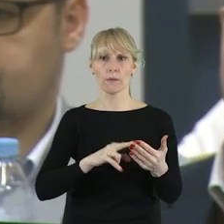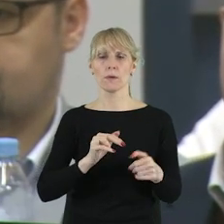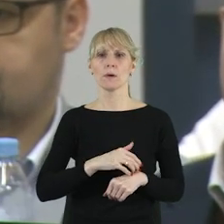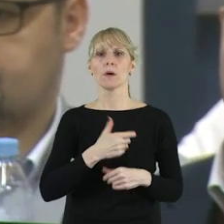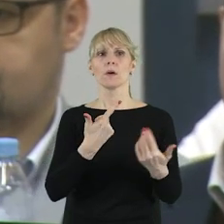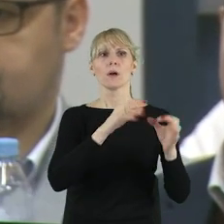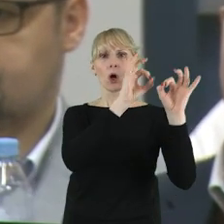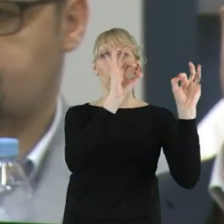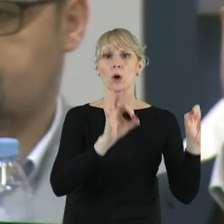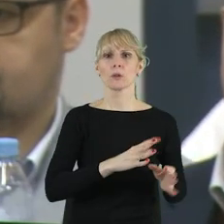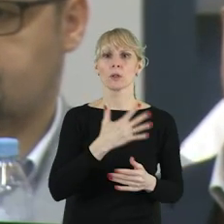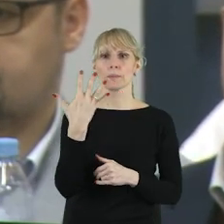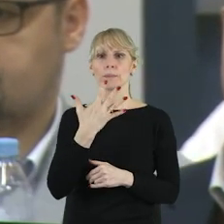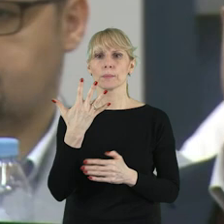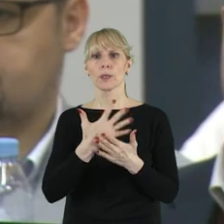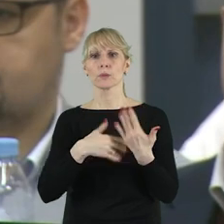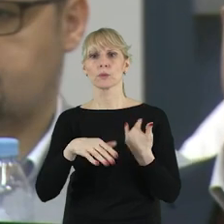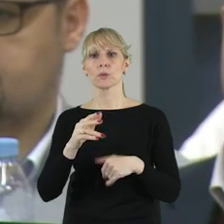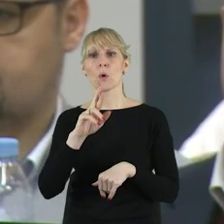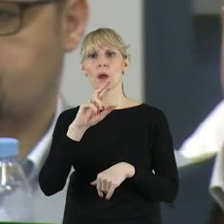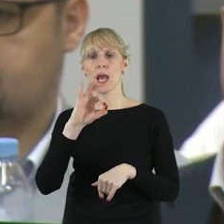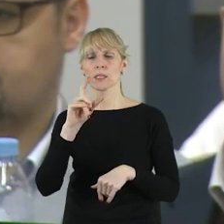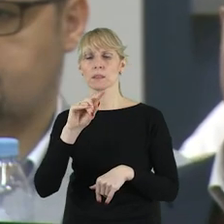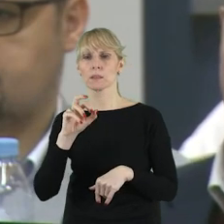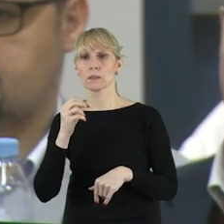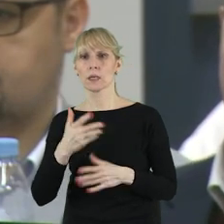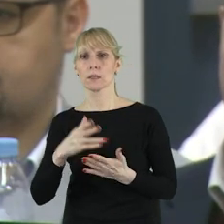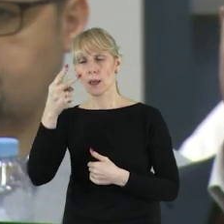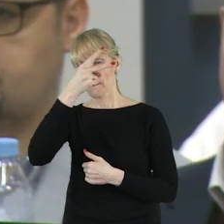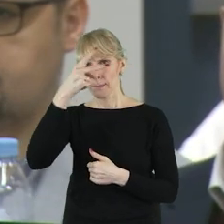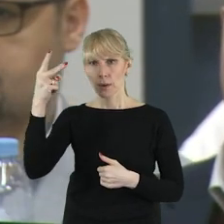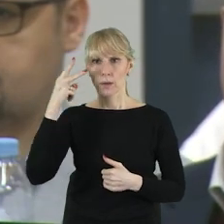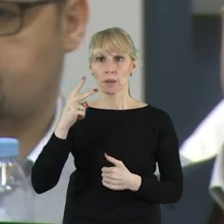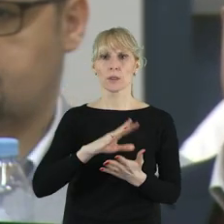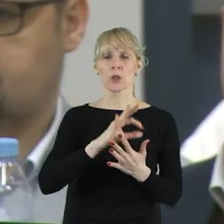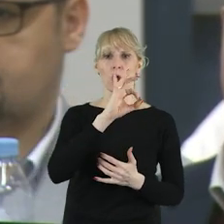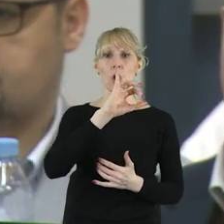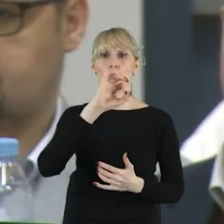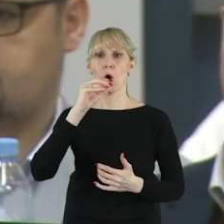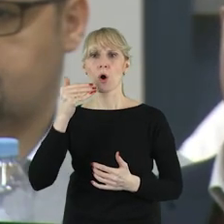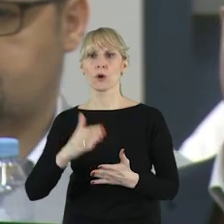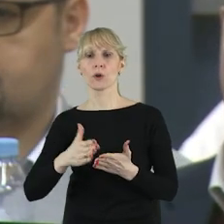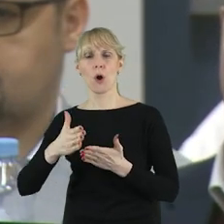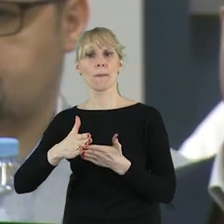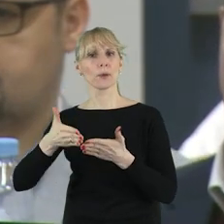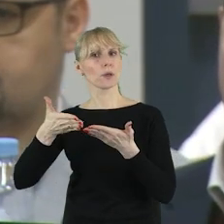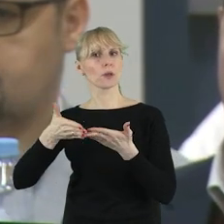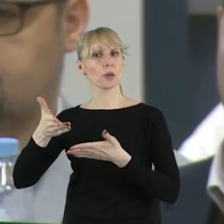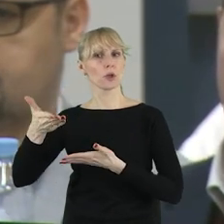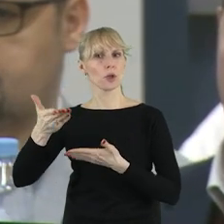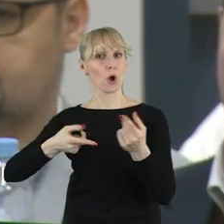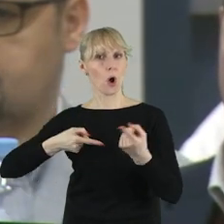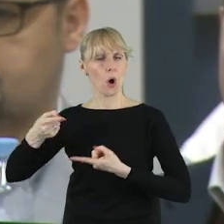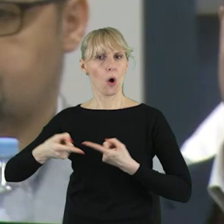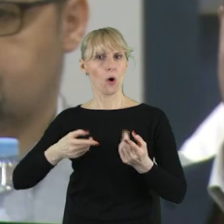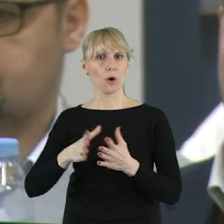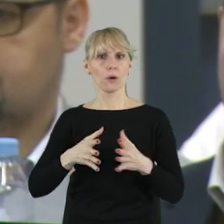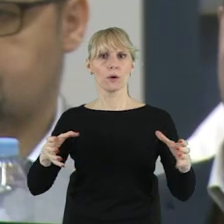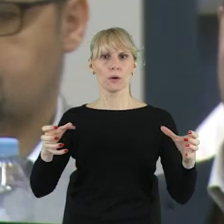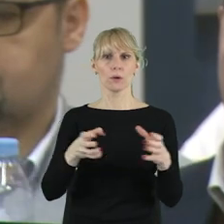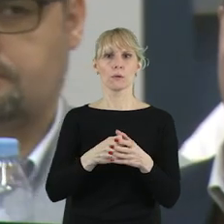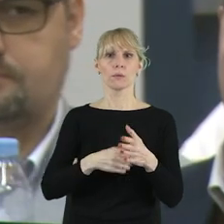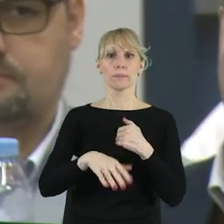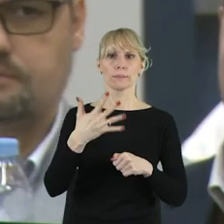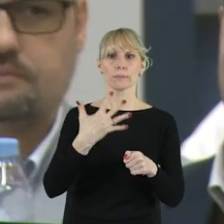Pielęgniarki na OIOM-ie i bloku operacyjnym razem z oddziałem jest to 58 etatów. Na samym oddziale kardiologii